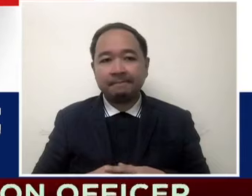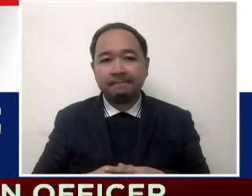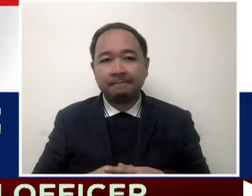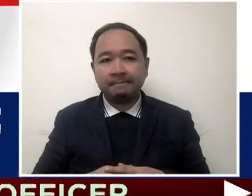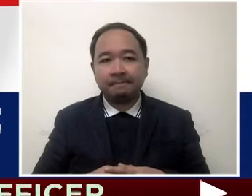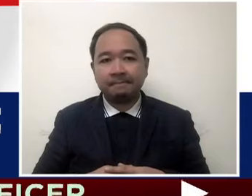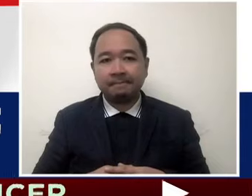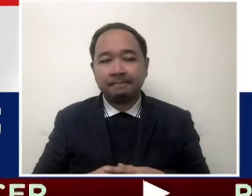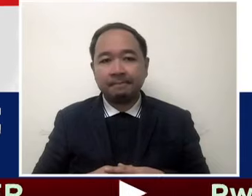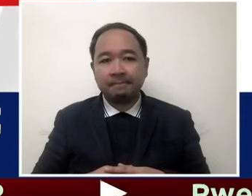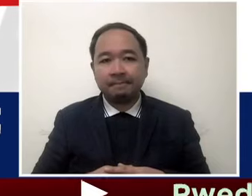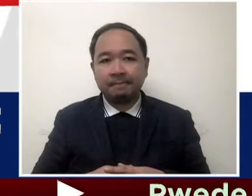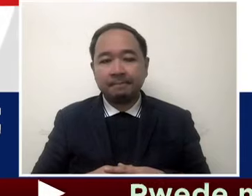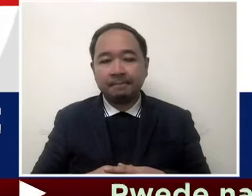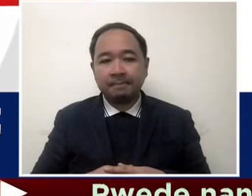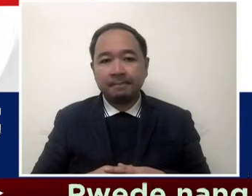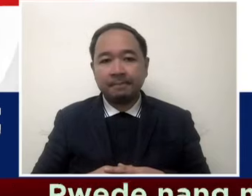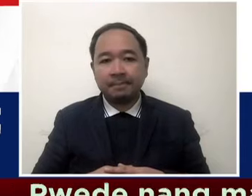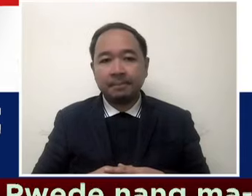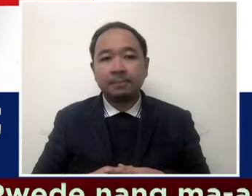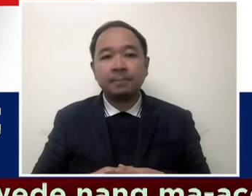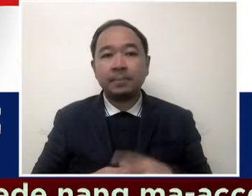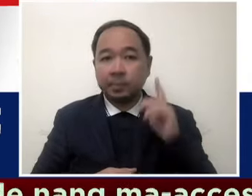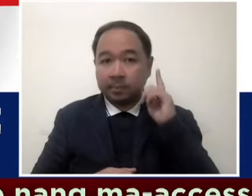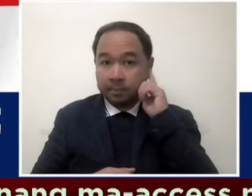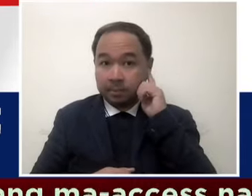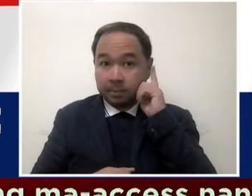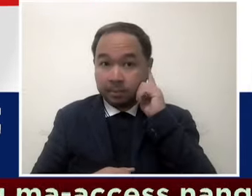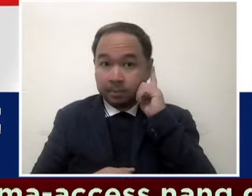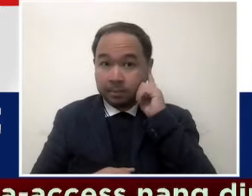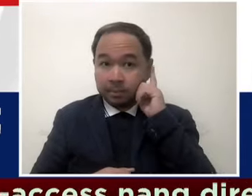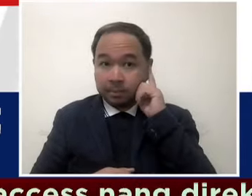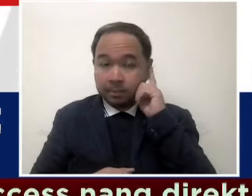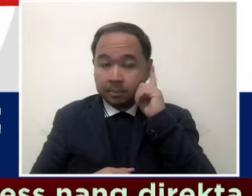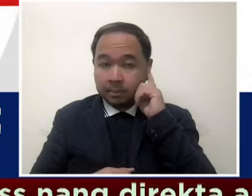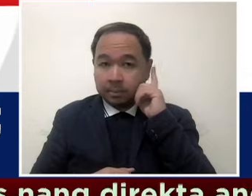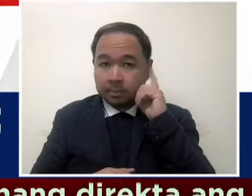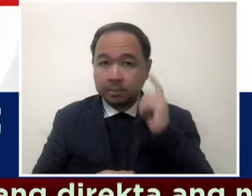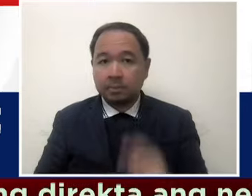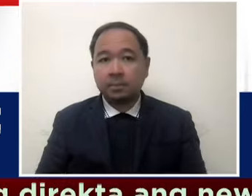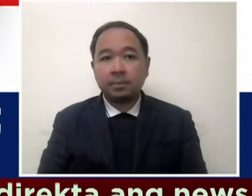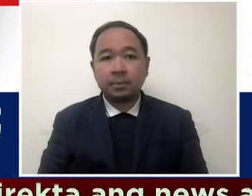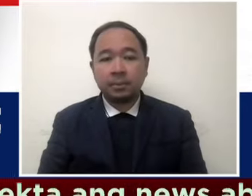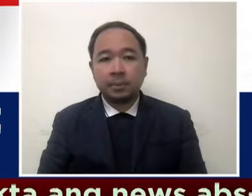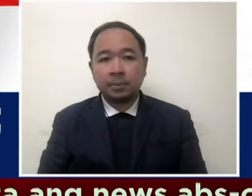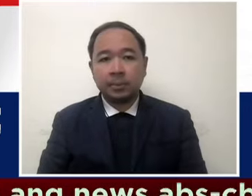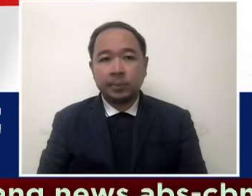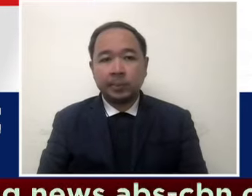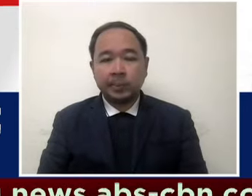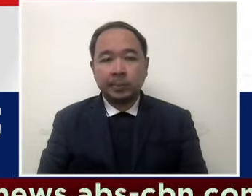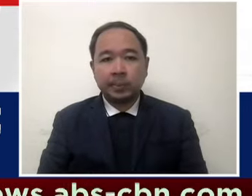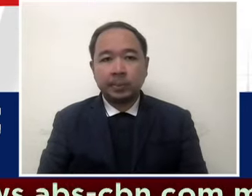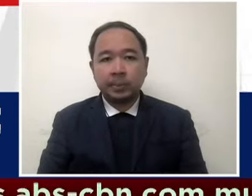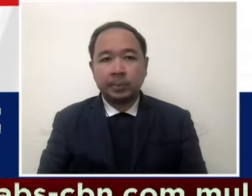pong patahian na nakita doon. Saka bagsak na po yung mga yero kanina. Saka may